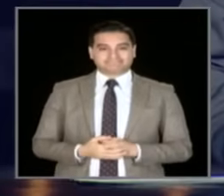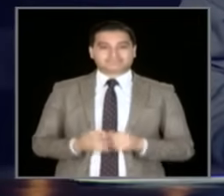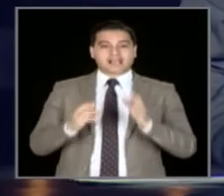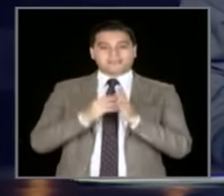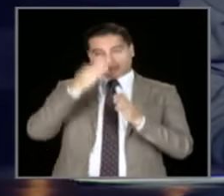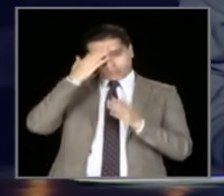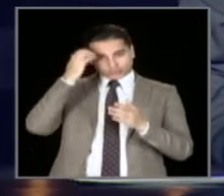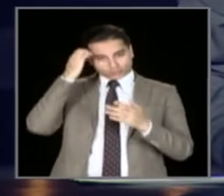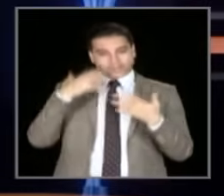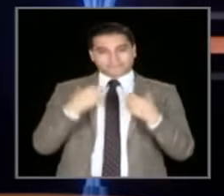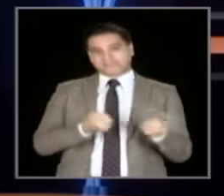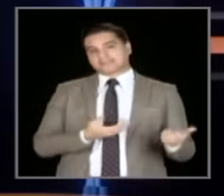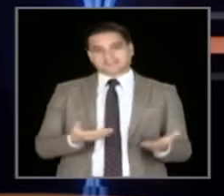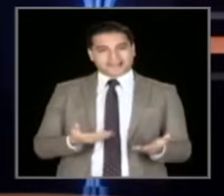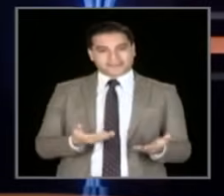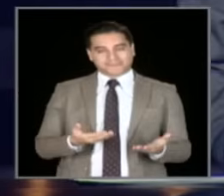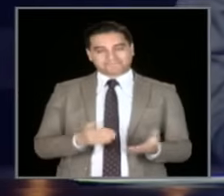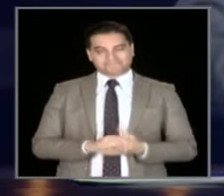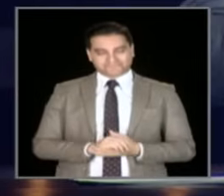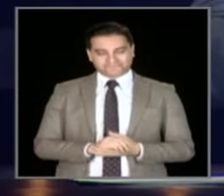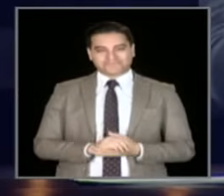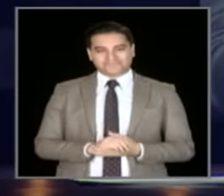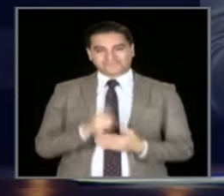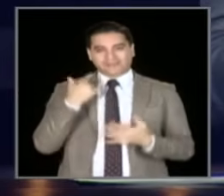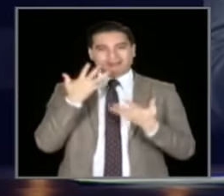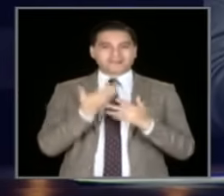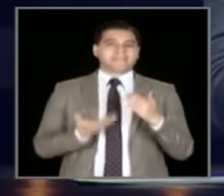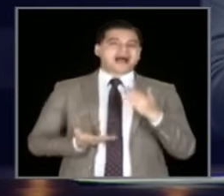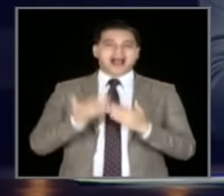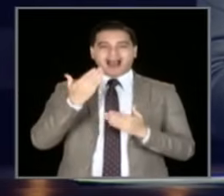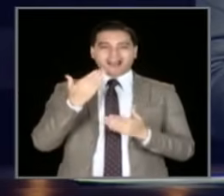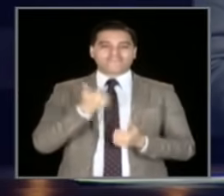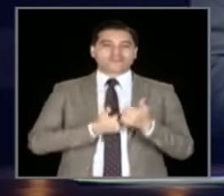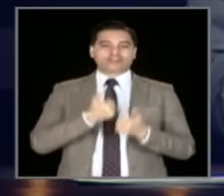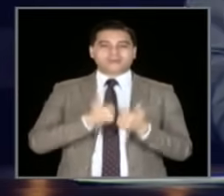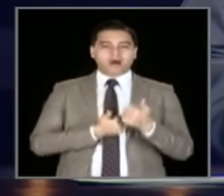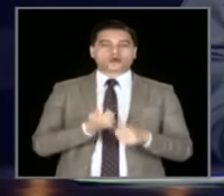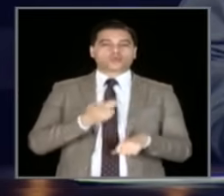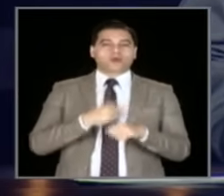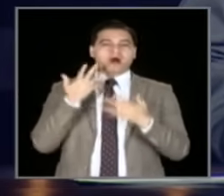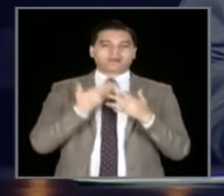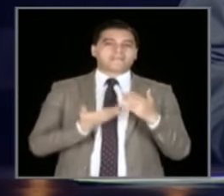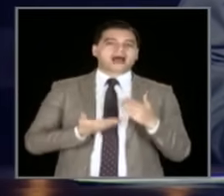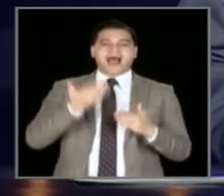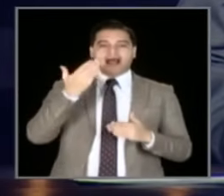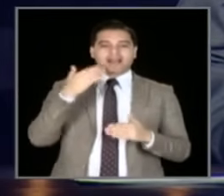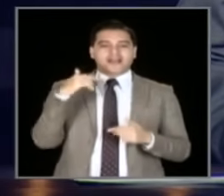جامعة أسيوط الحمد لله على السلامة. الله يسلمك حضرتك. أعلى سكور في التصفيات وأعلى